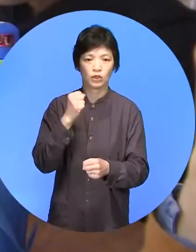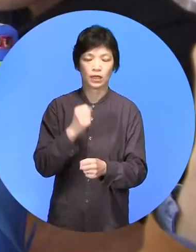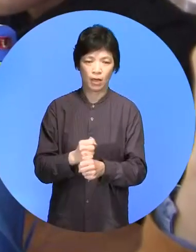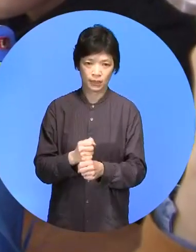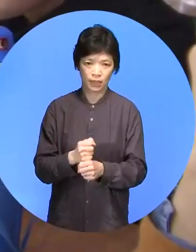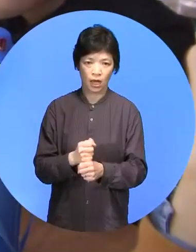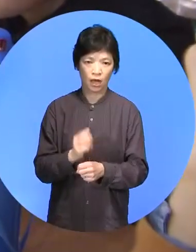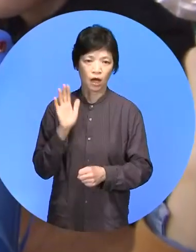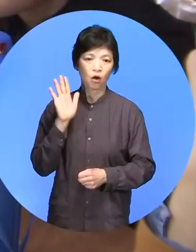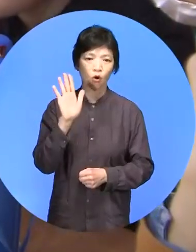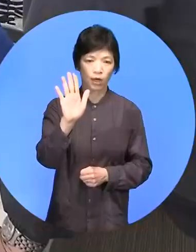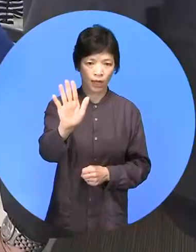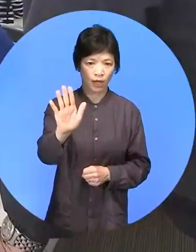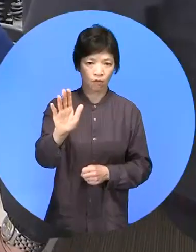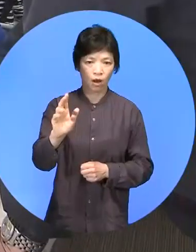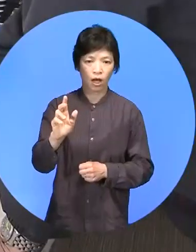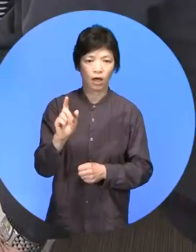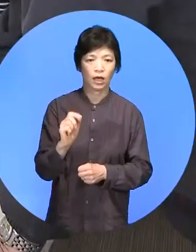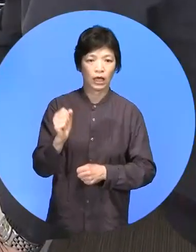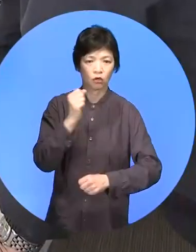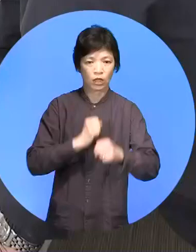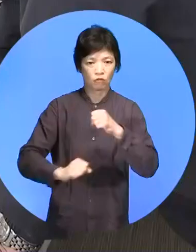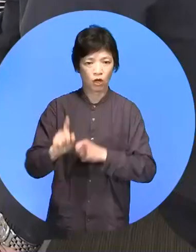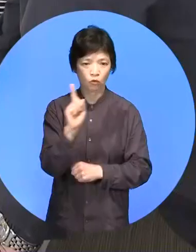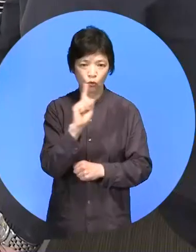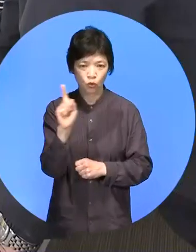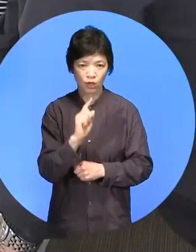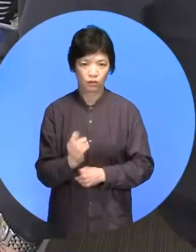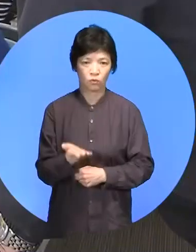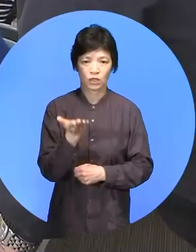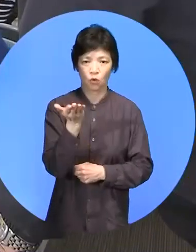活動をしていくのでしょうか。